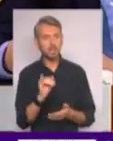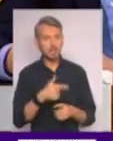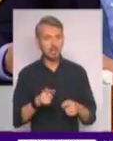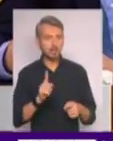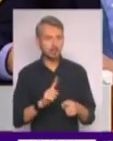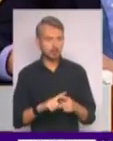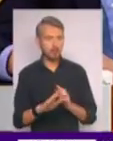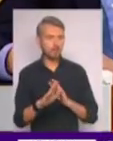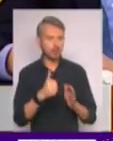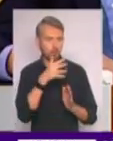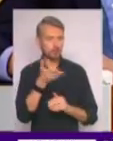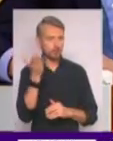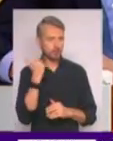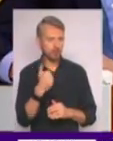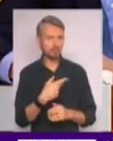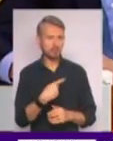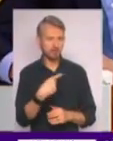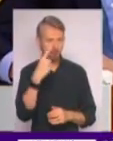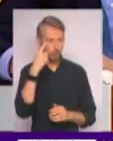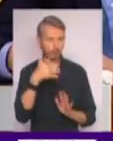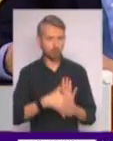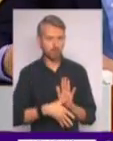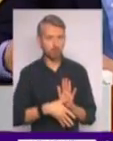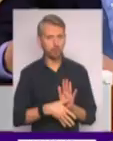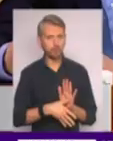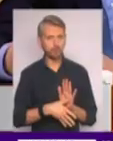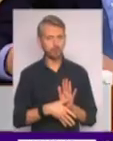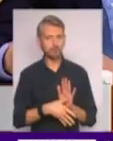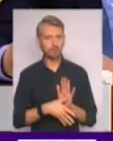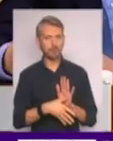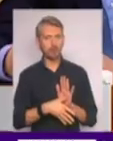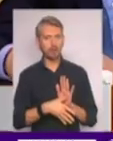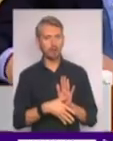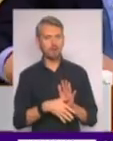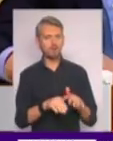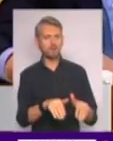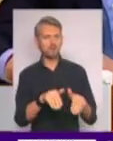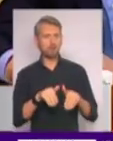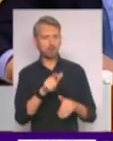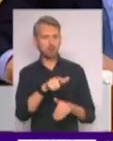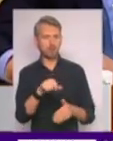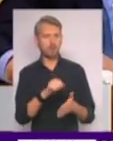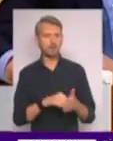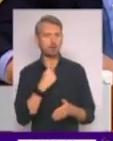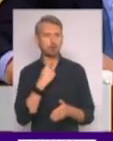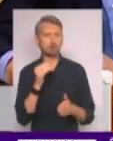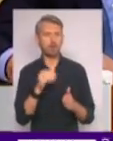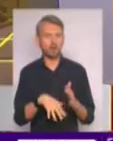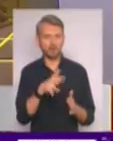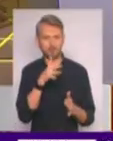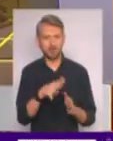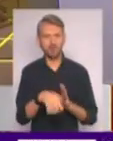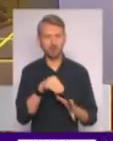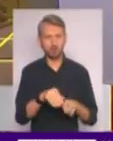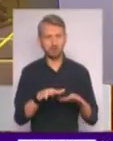десь викликало свій час. Ми з вами розуміємо, скажімо таке, відсторонення людей від голосування при виборах до місцевих рад.